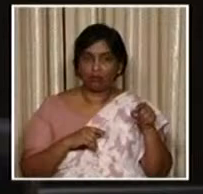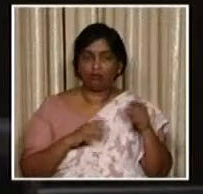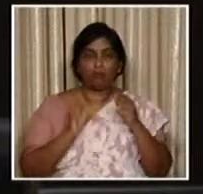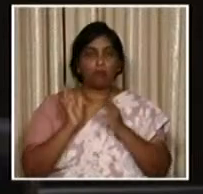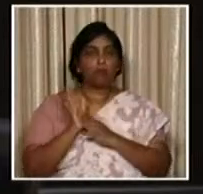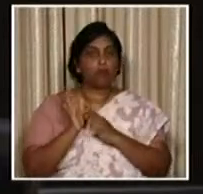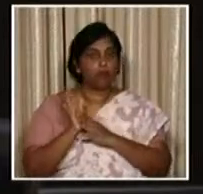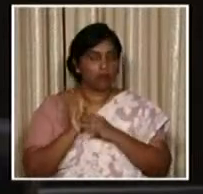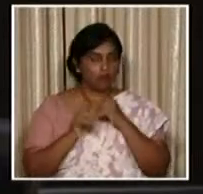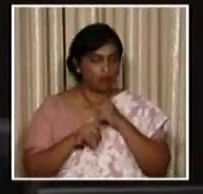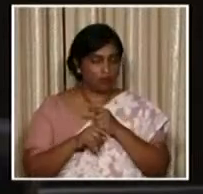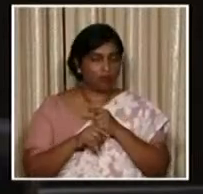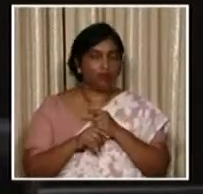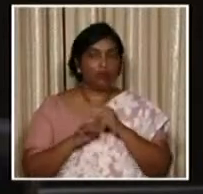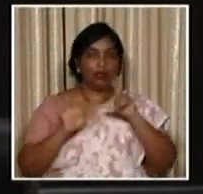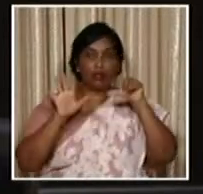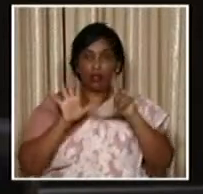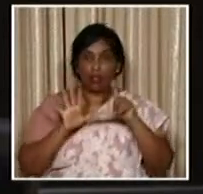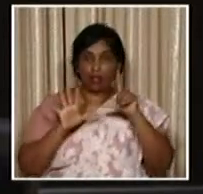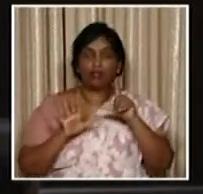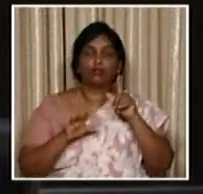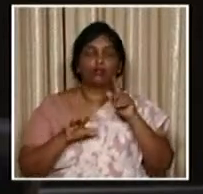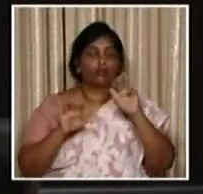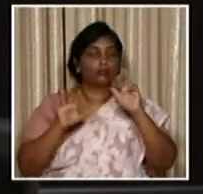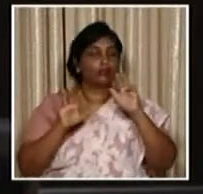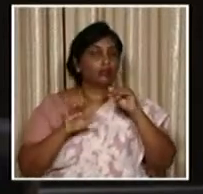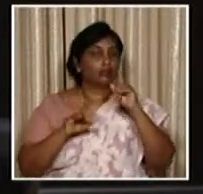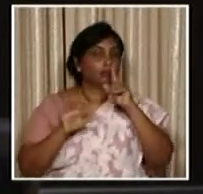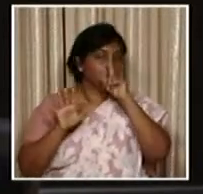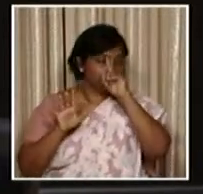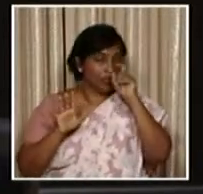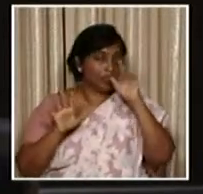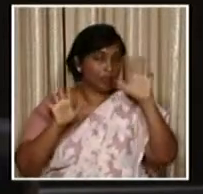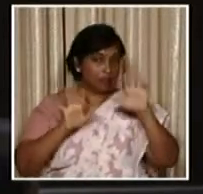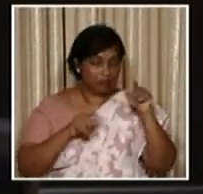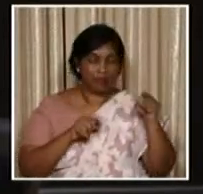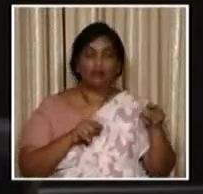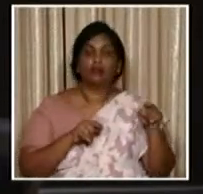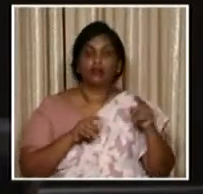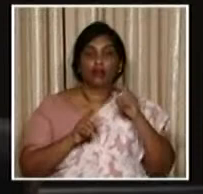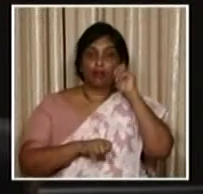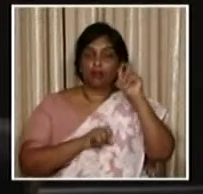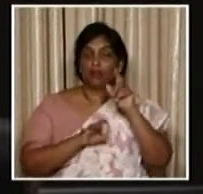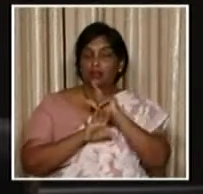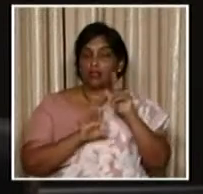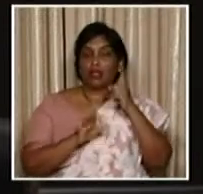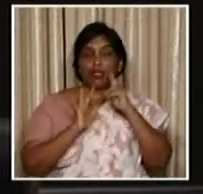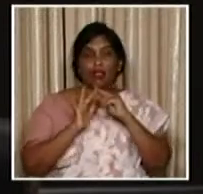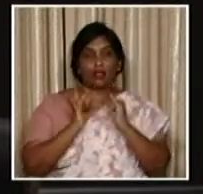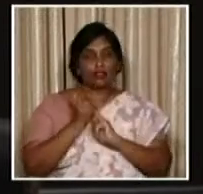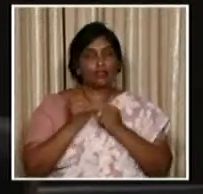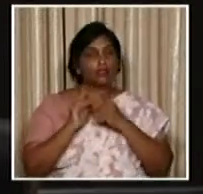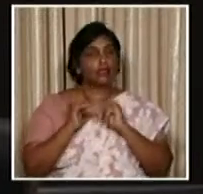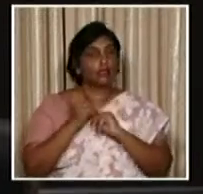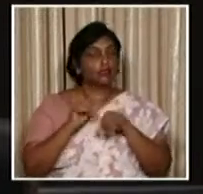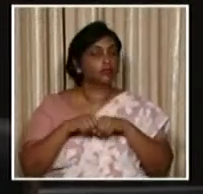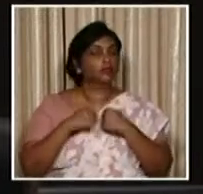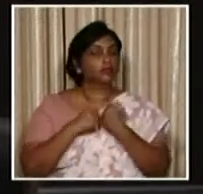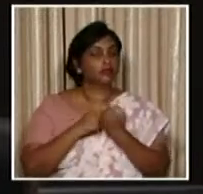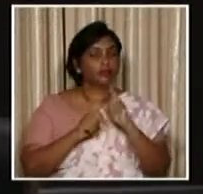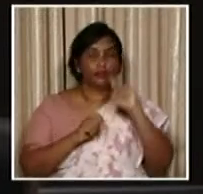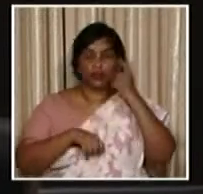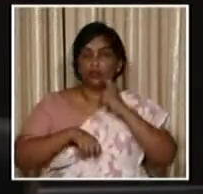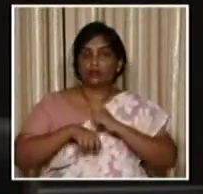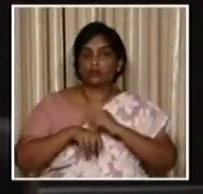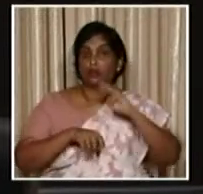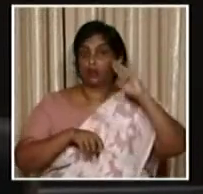මොහොමඩ් සහරාන් 7 වෙනි මාසේ 9 වෙනිදා පුද්ගලයන් 14ක් අනුරාධපුරයේ ISIS සංවිධානය වෙත ප්‍රථම